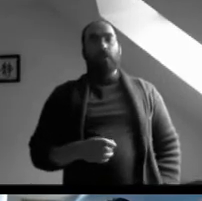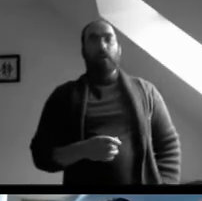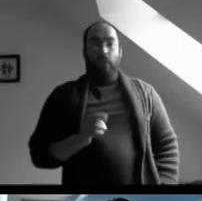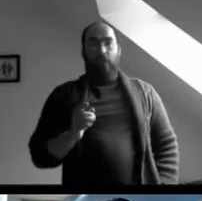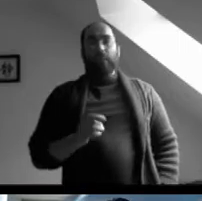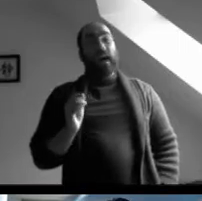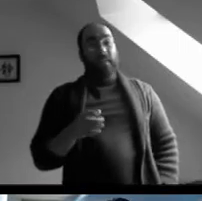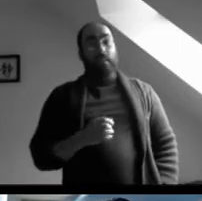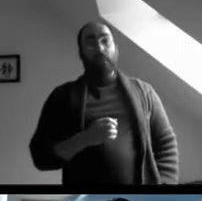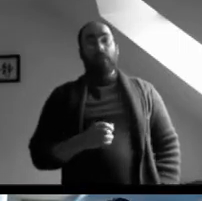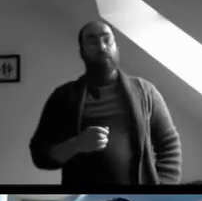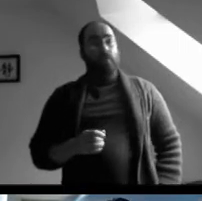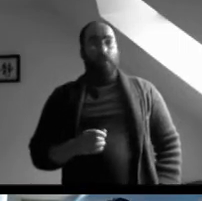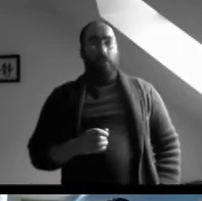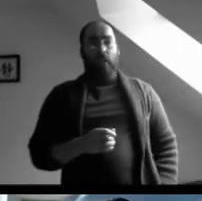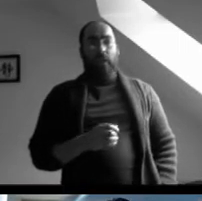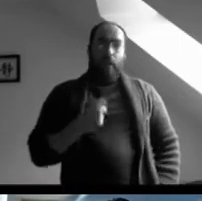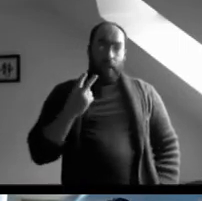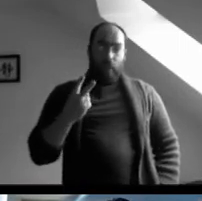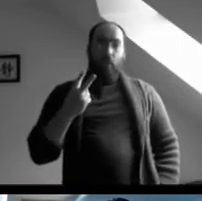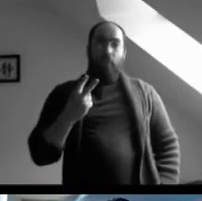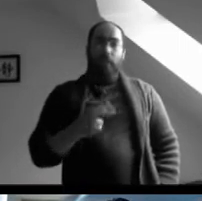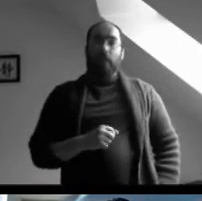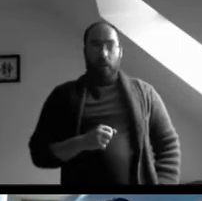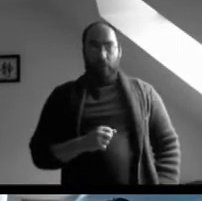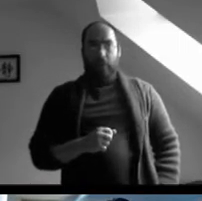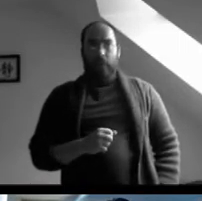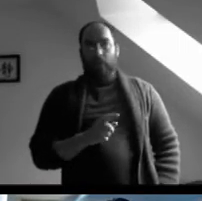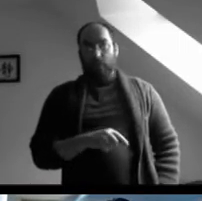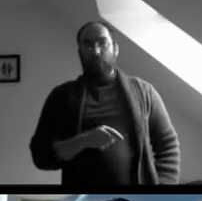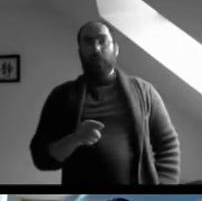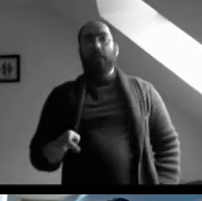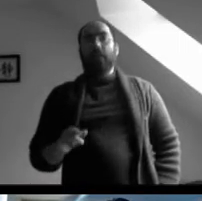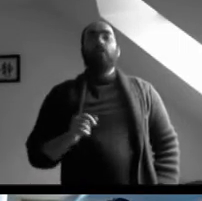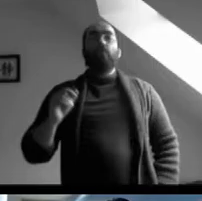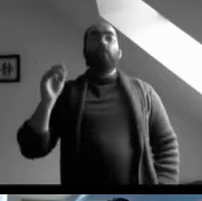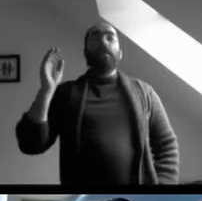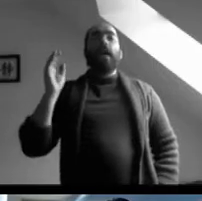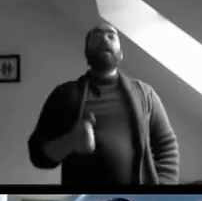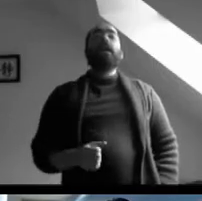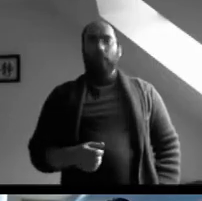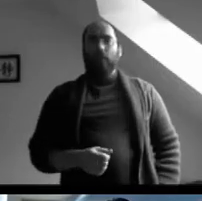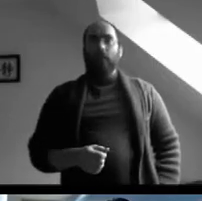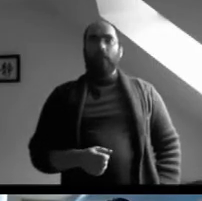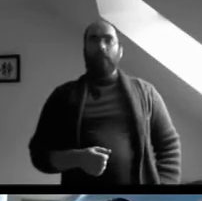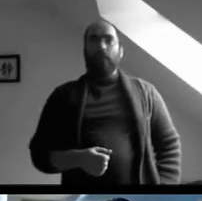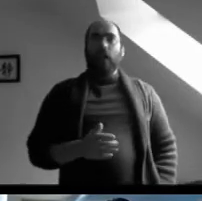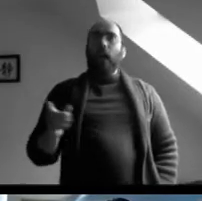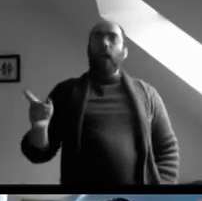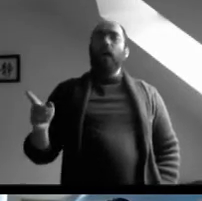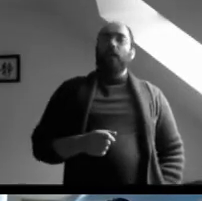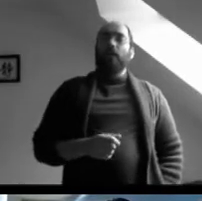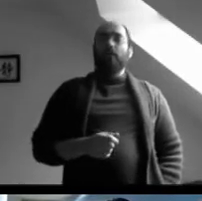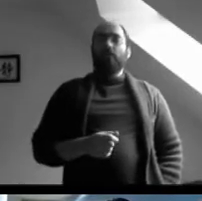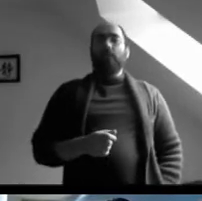fois encore le drame indélébile de l'histoire sud-coréenne. À deux reprises, emblématiques, au début et à la fin, le public a ri en criant d'abord «